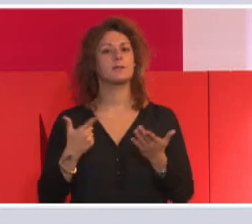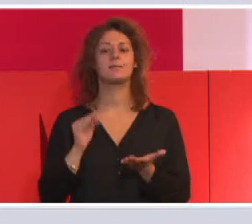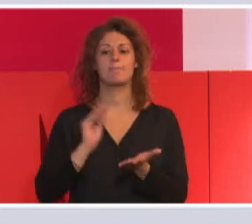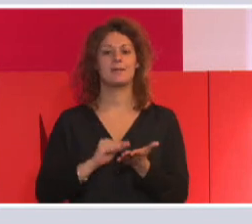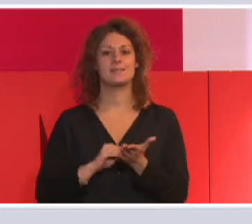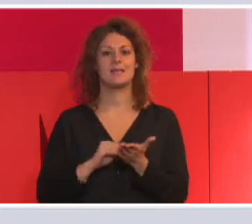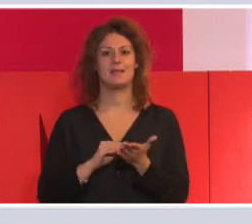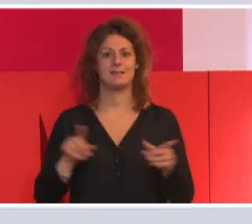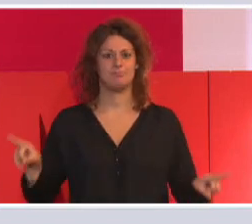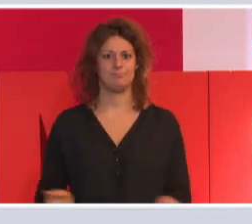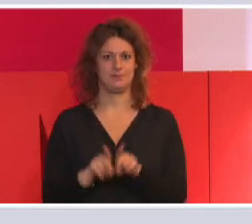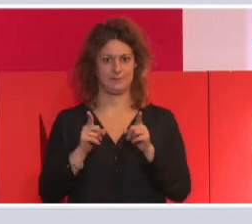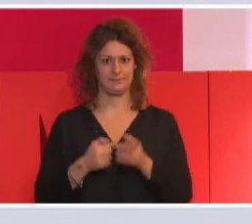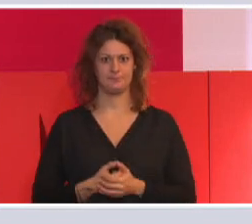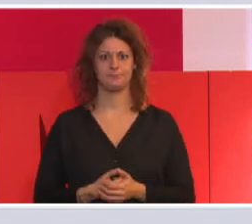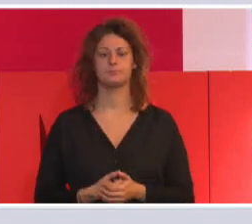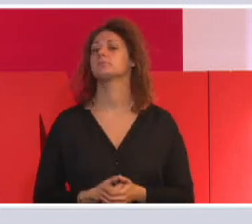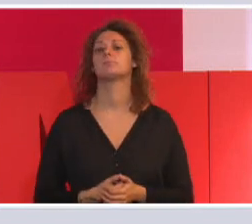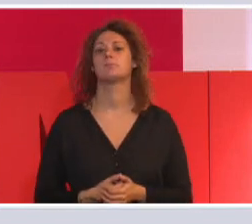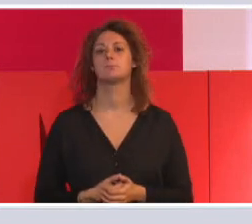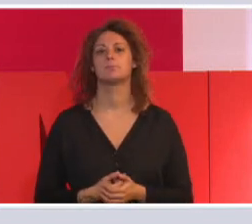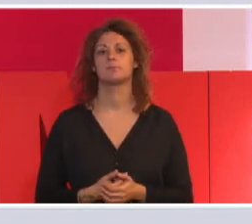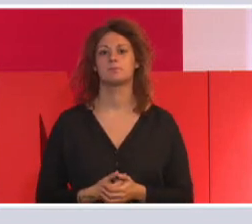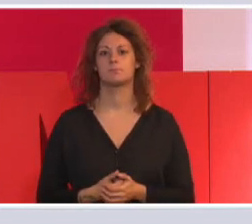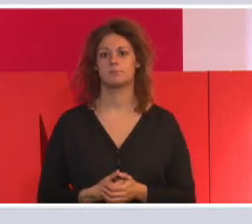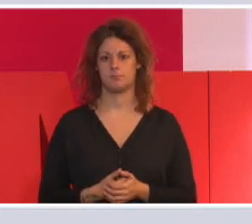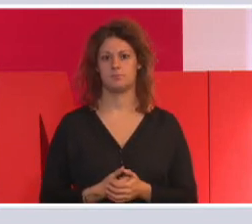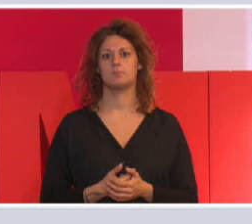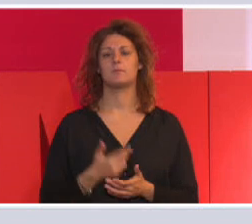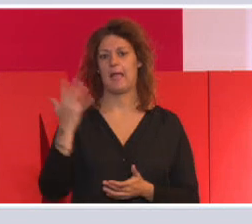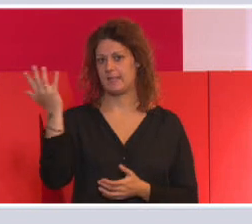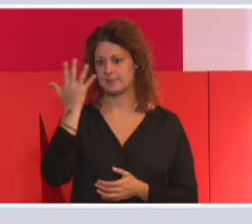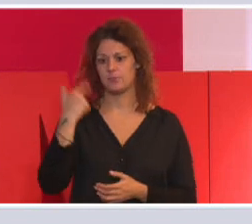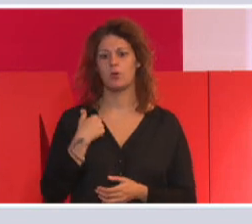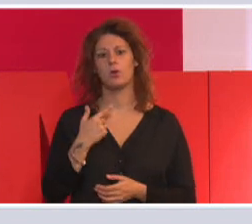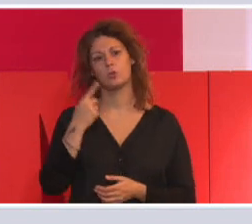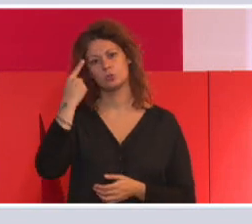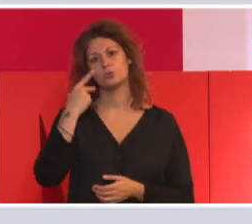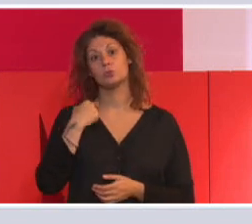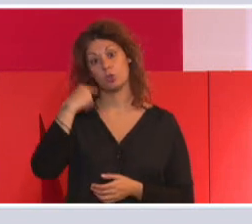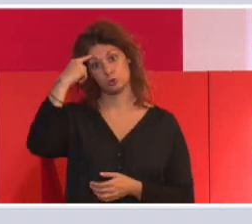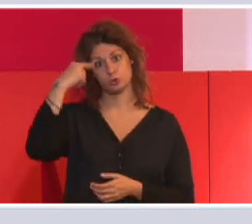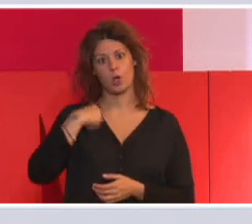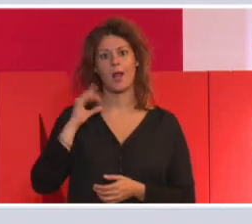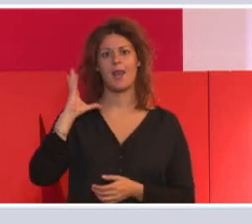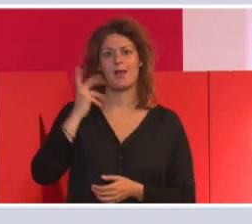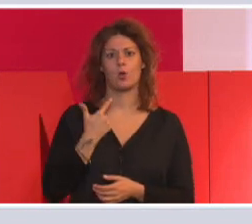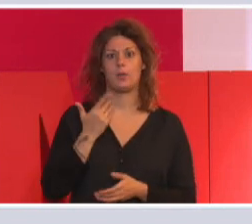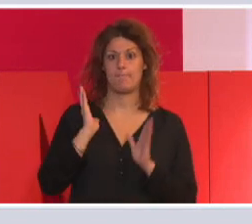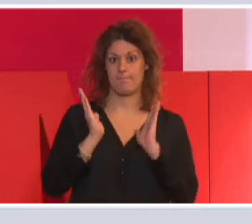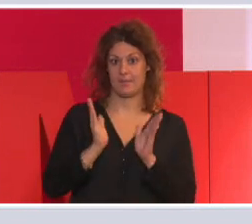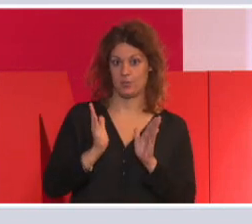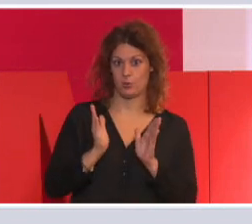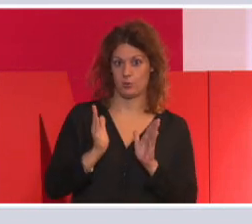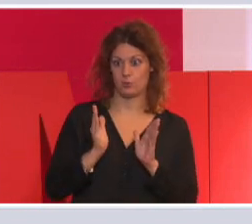soltanto leone magari siamo anche lontani dalla tana del leone ok questo meccanismo è